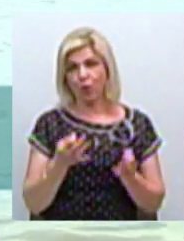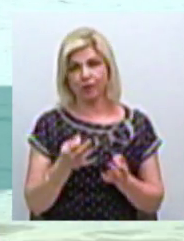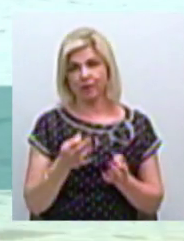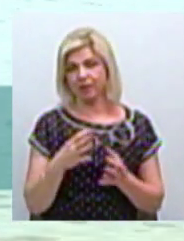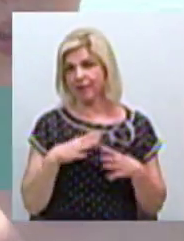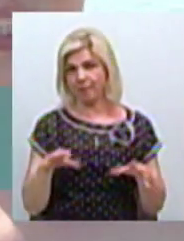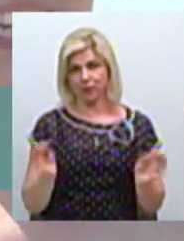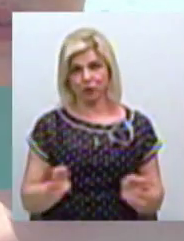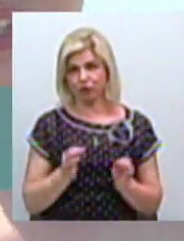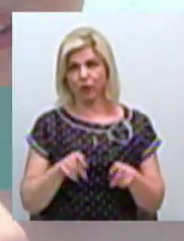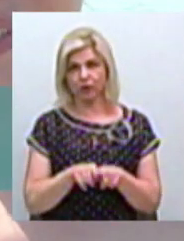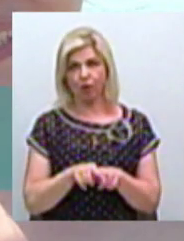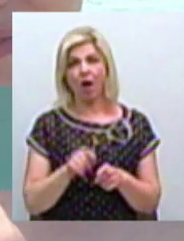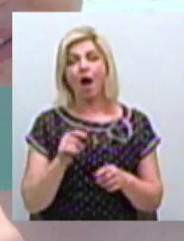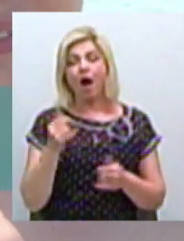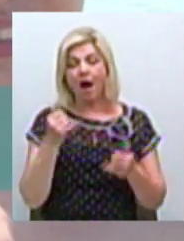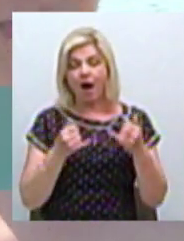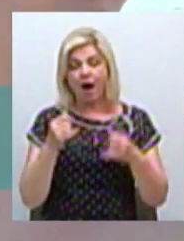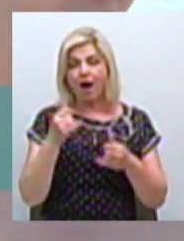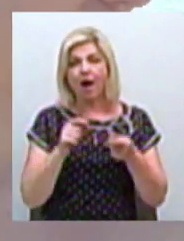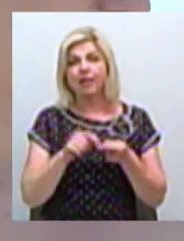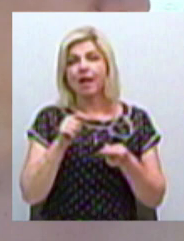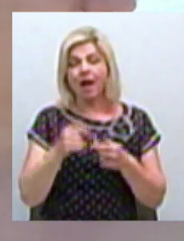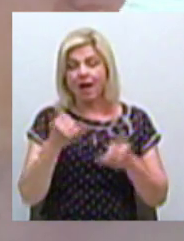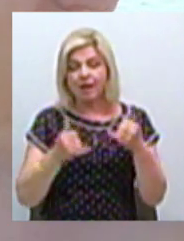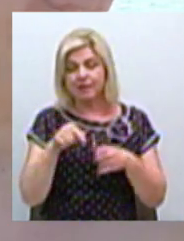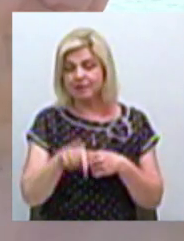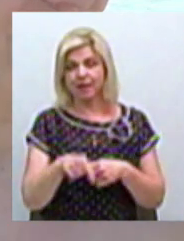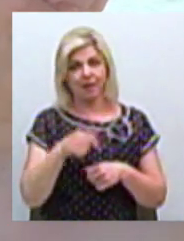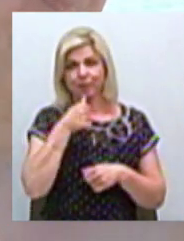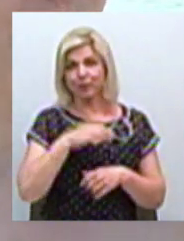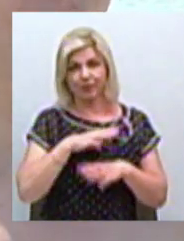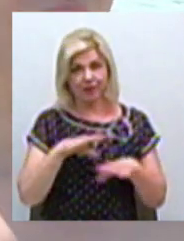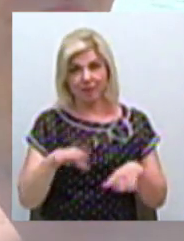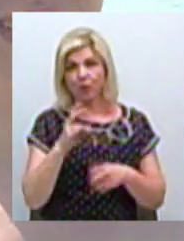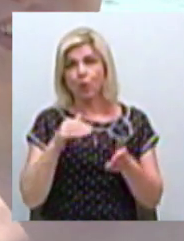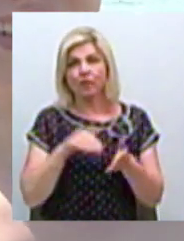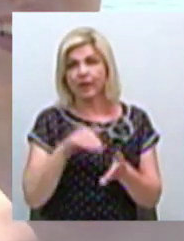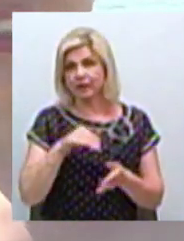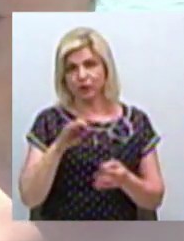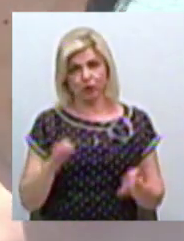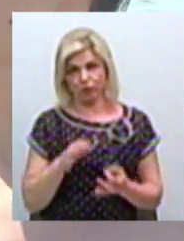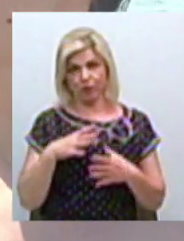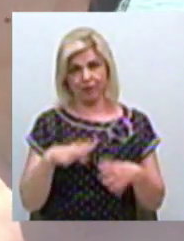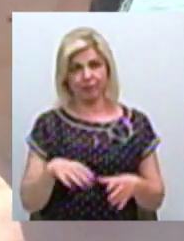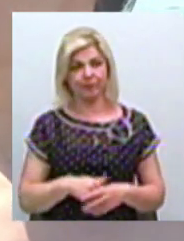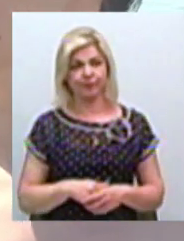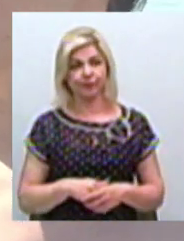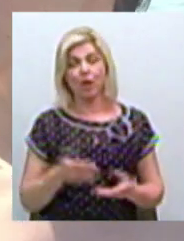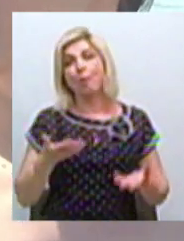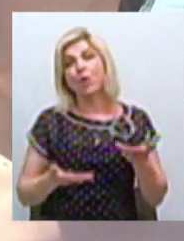нічого такого. Ну, аналізи ми не робили на воду, ну, так, щоб натикатися на бутилки. Ну,